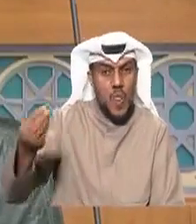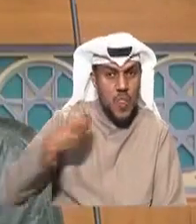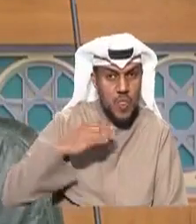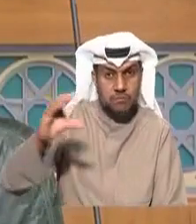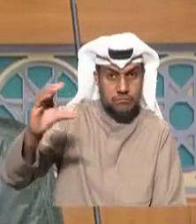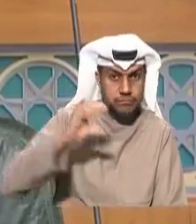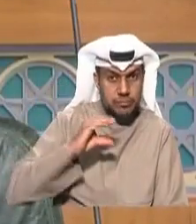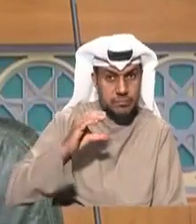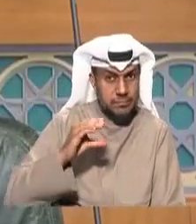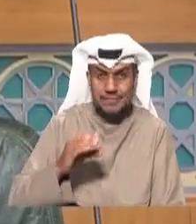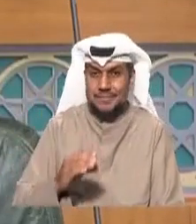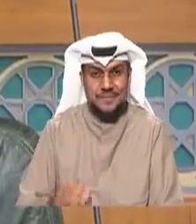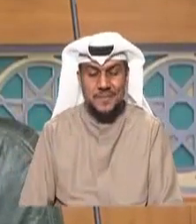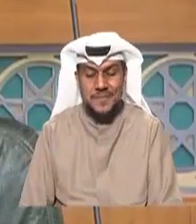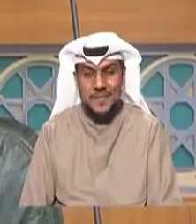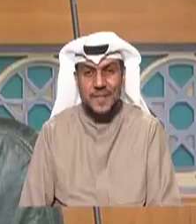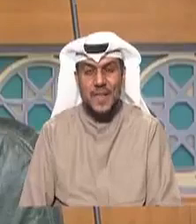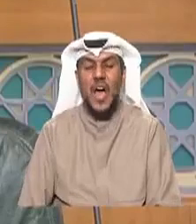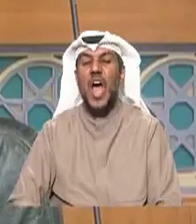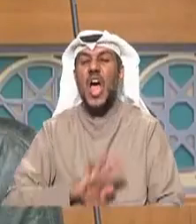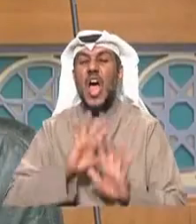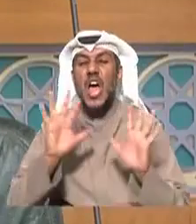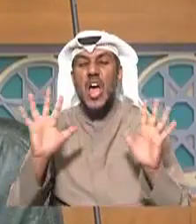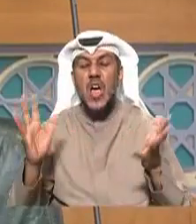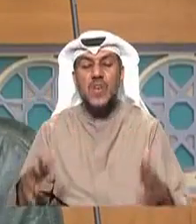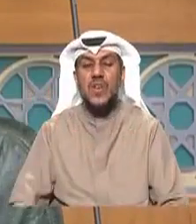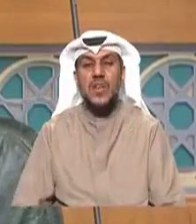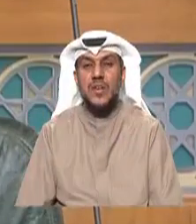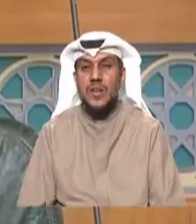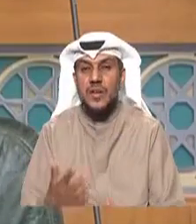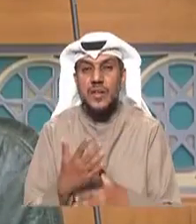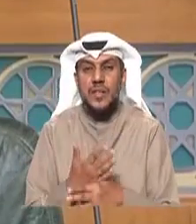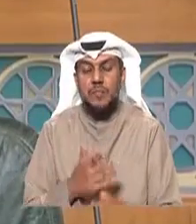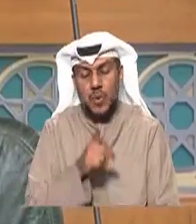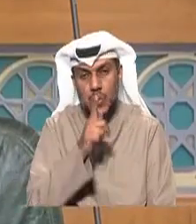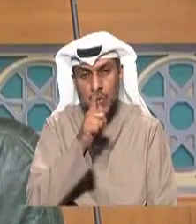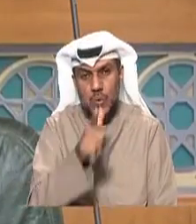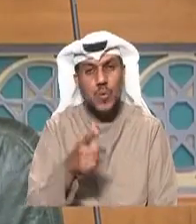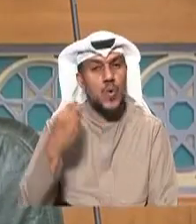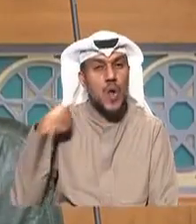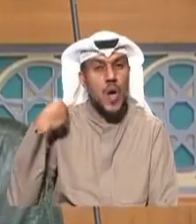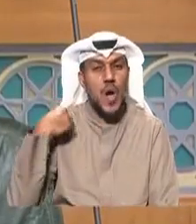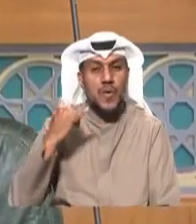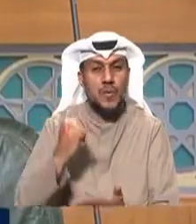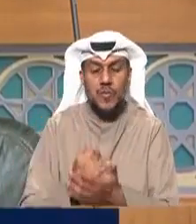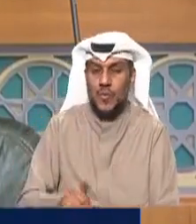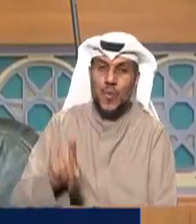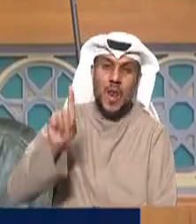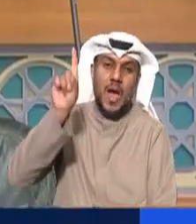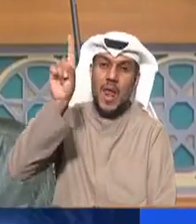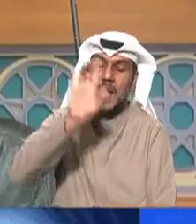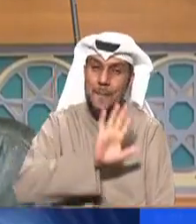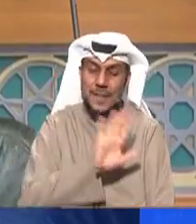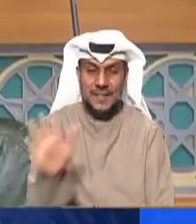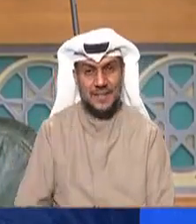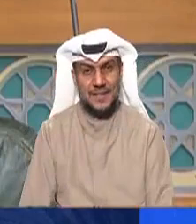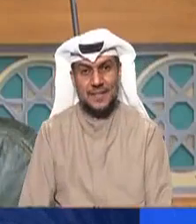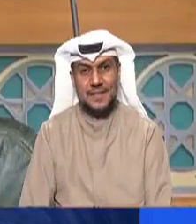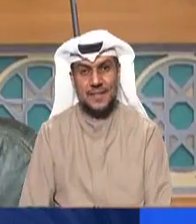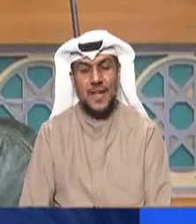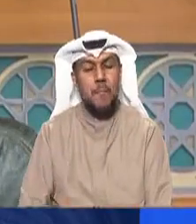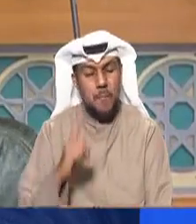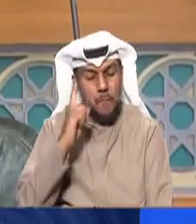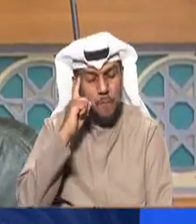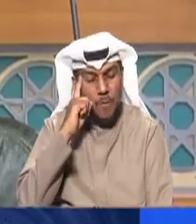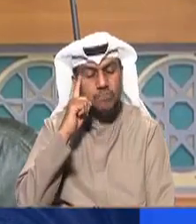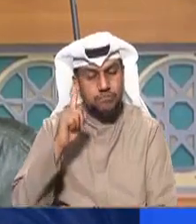دعم مادي أو معنوي. هذا أنا أقول لكم أجركم إن شاء الله عند رب العالمين، وتأكدوا